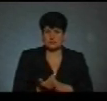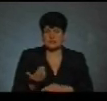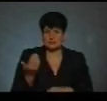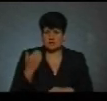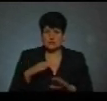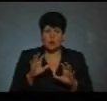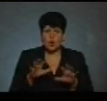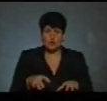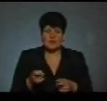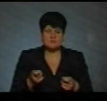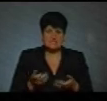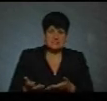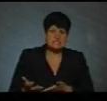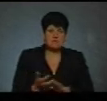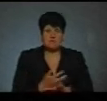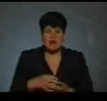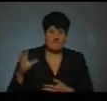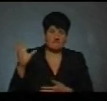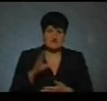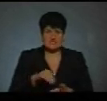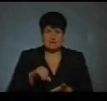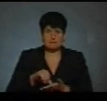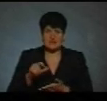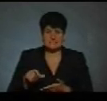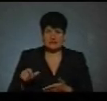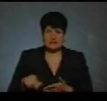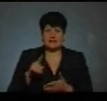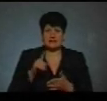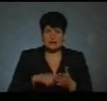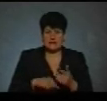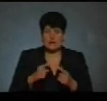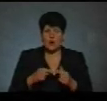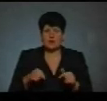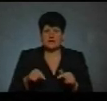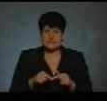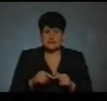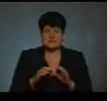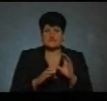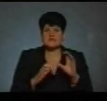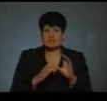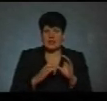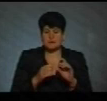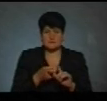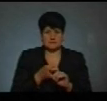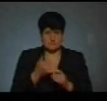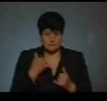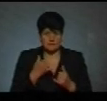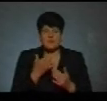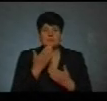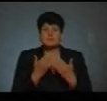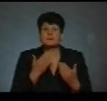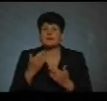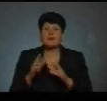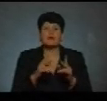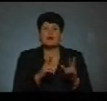голова адміністрації збирав всіх представників всіх релігійних організацій в скайп-зв'язку, спілкувалися, питали одне одного,